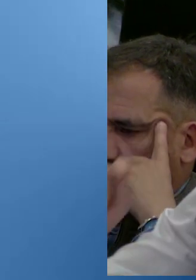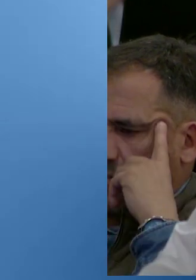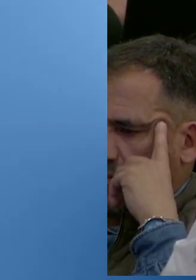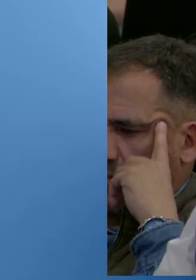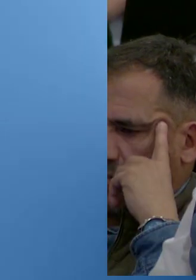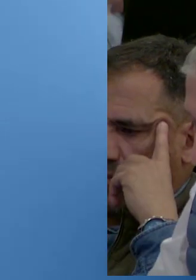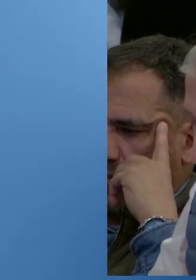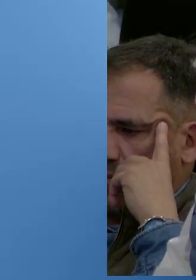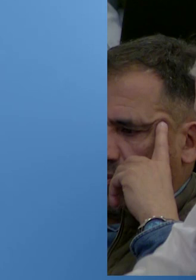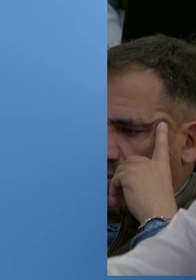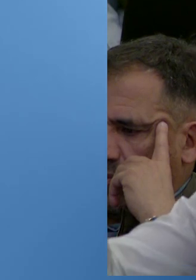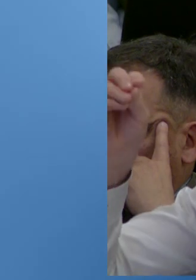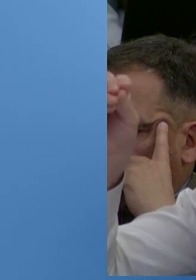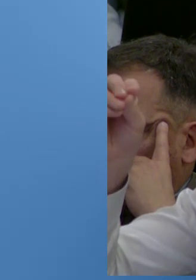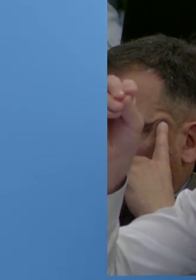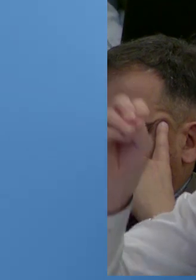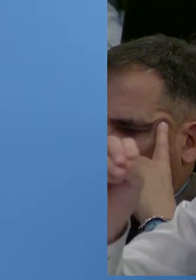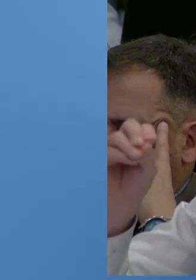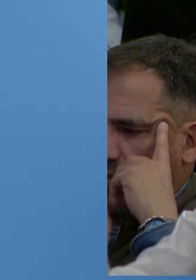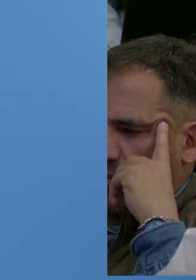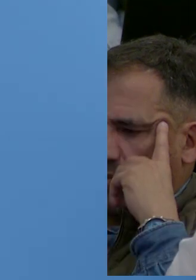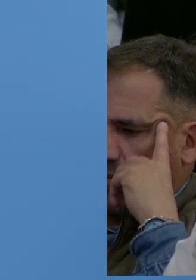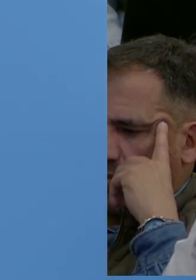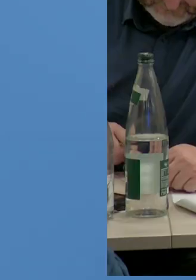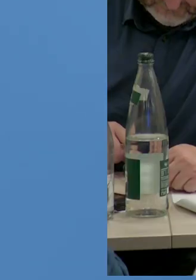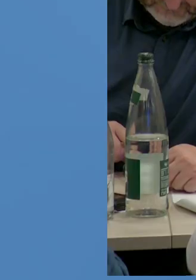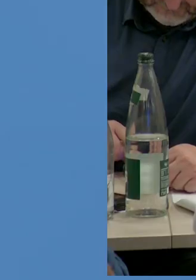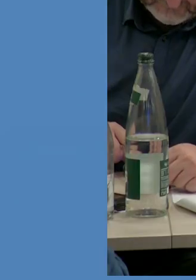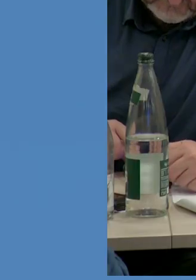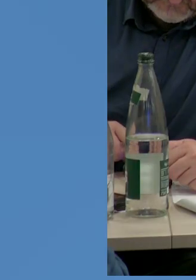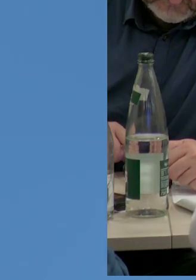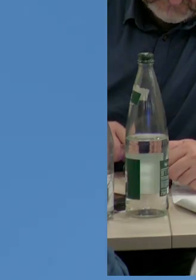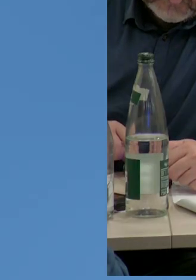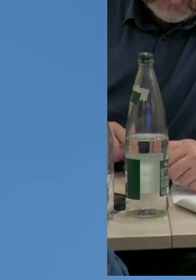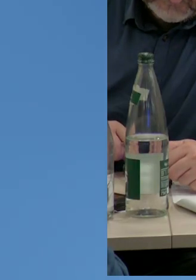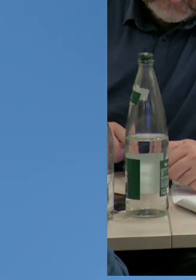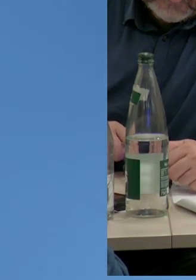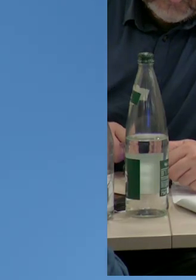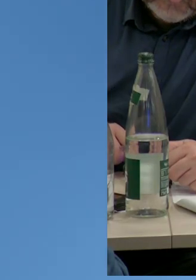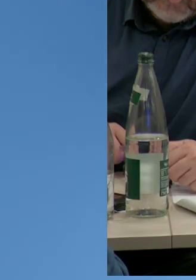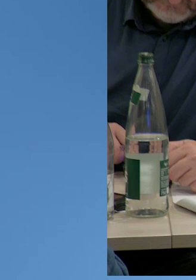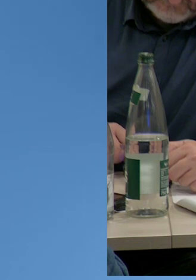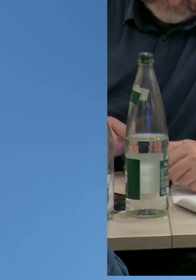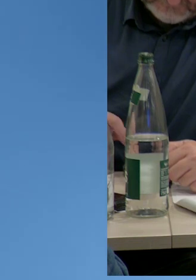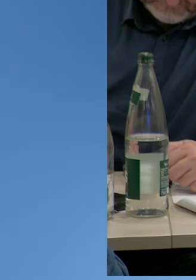galerie larlequin voilà entre le 30 et le 42 galeries larlucin enfin c'est 40 42